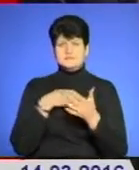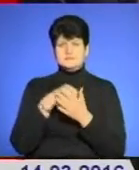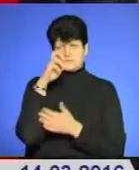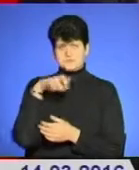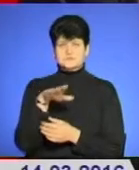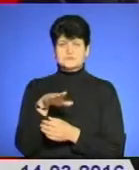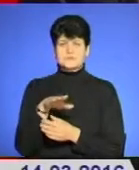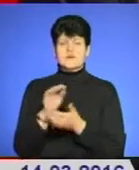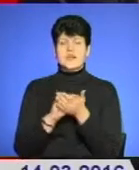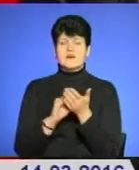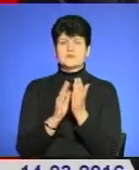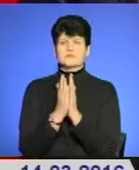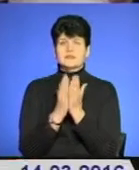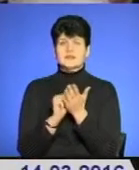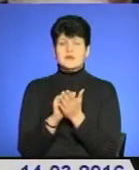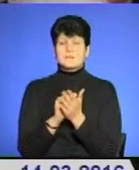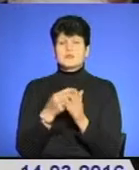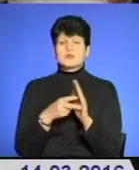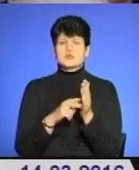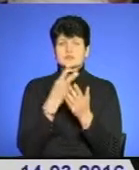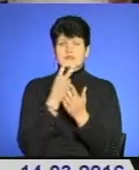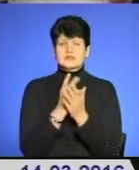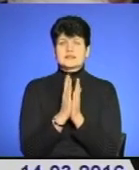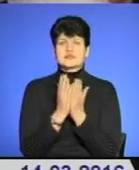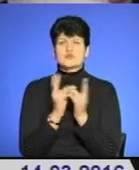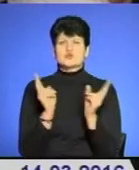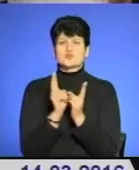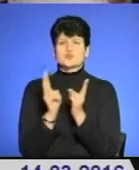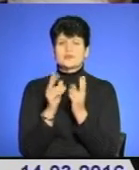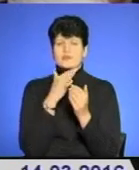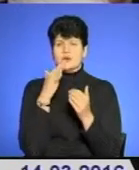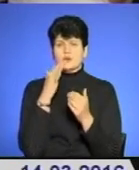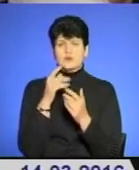Автор і видавець планують репрезентувати книжку на зустрічах у багатьох містах України.